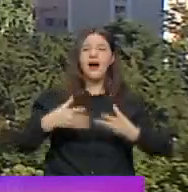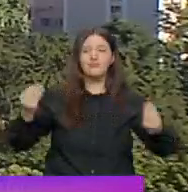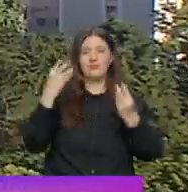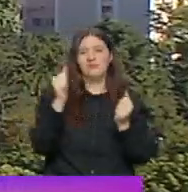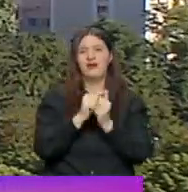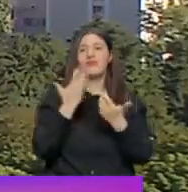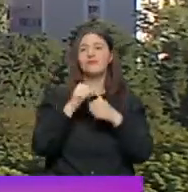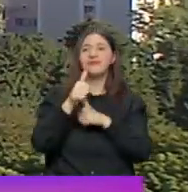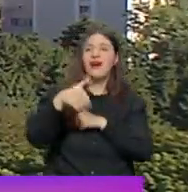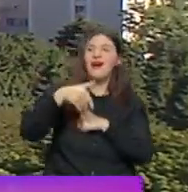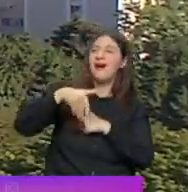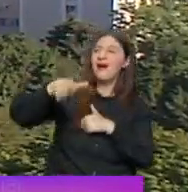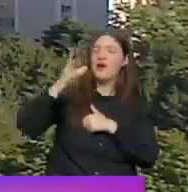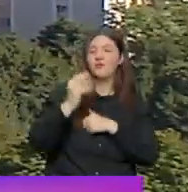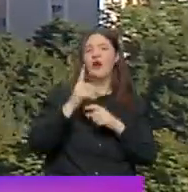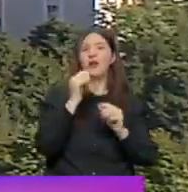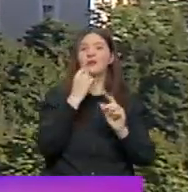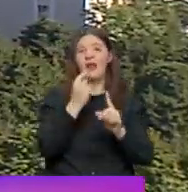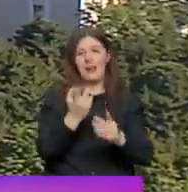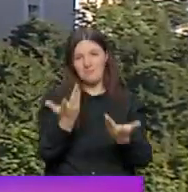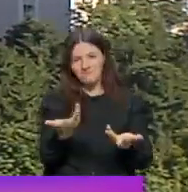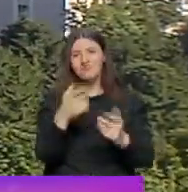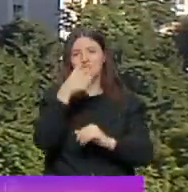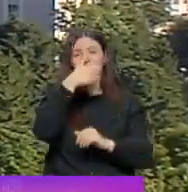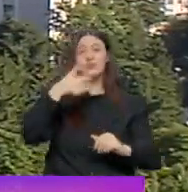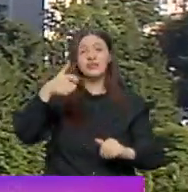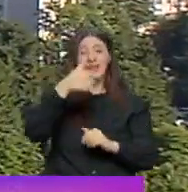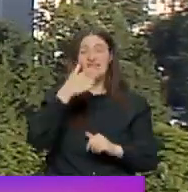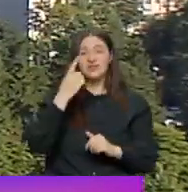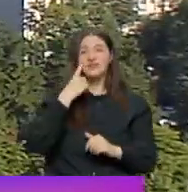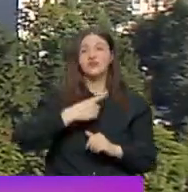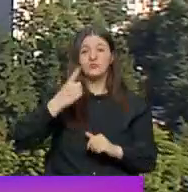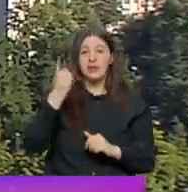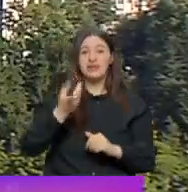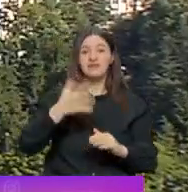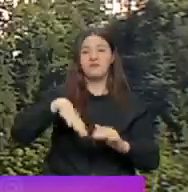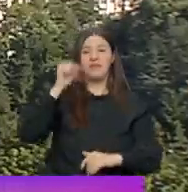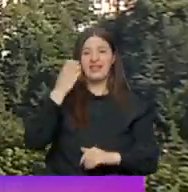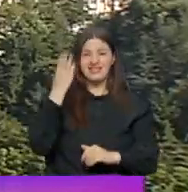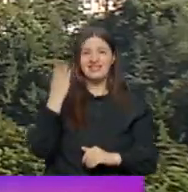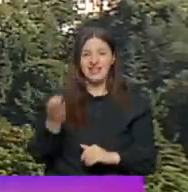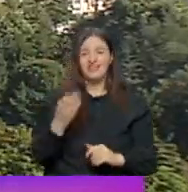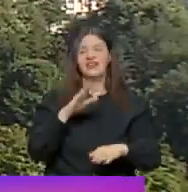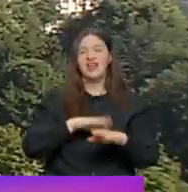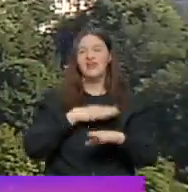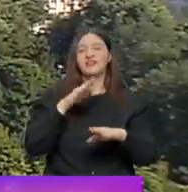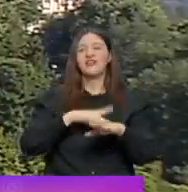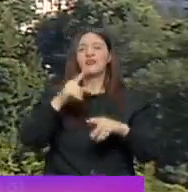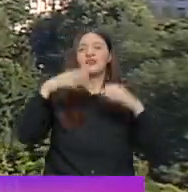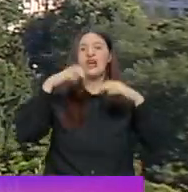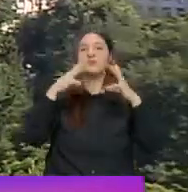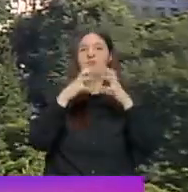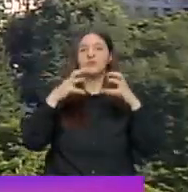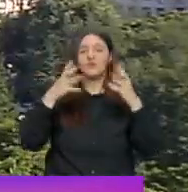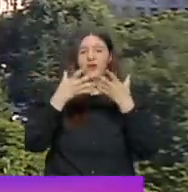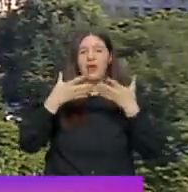kaybolmasıyla ya da uzaklaşmasıyla öyle söyleyelim. Türkiye'nin, Cumhuriyet'in başkentinden de yavaş yavaş bu yağmur